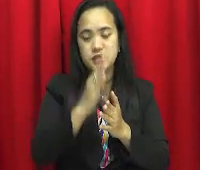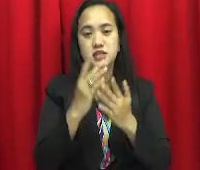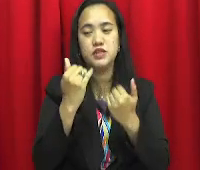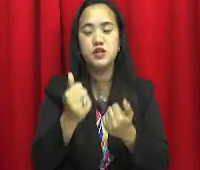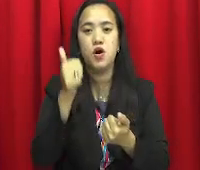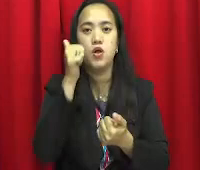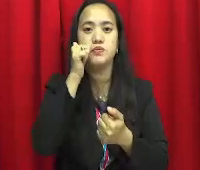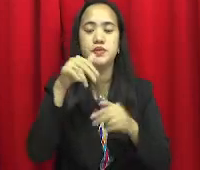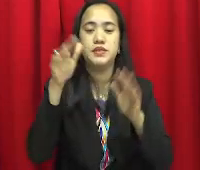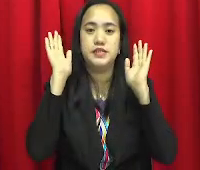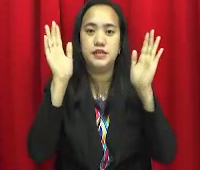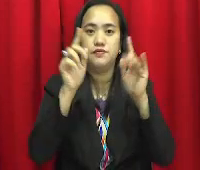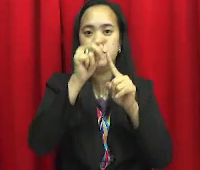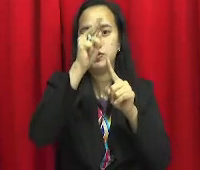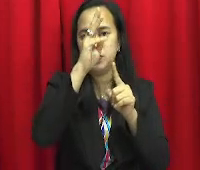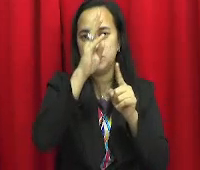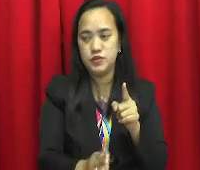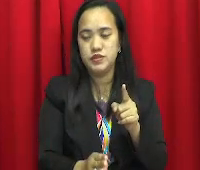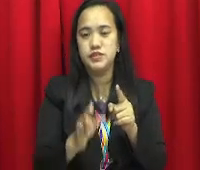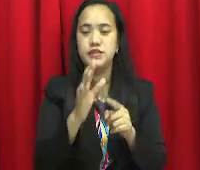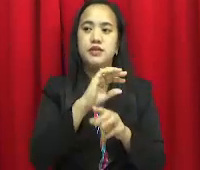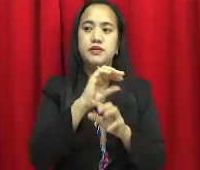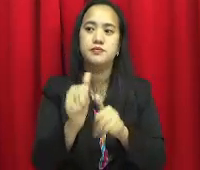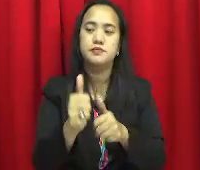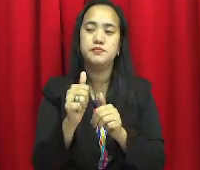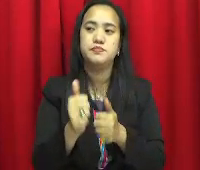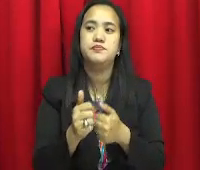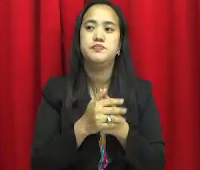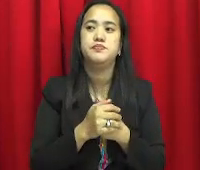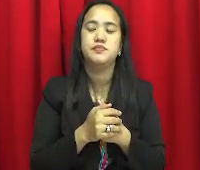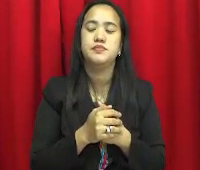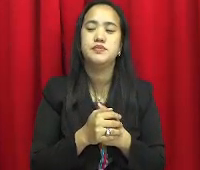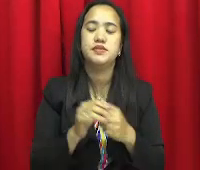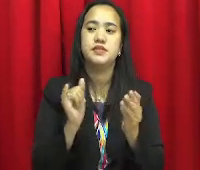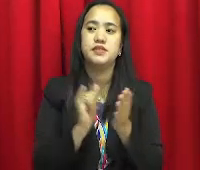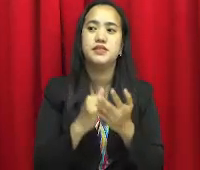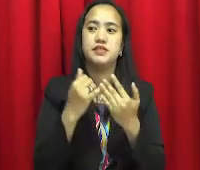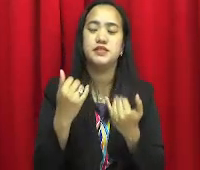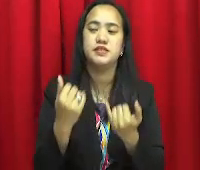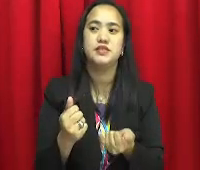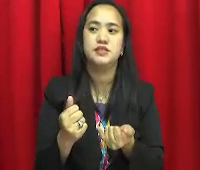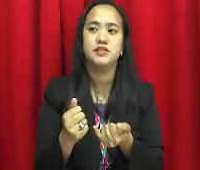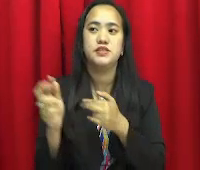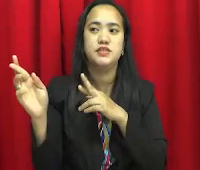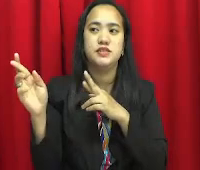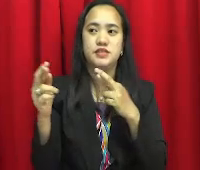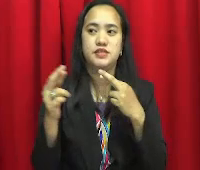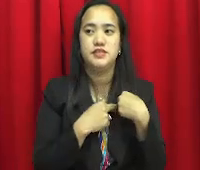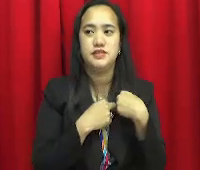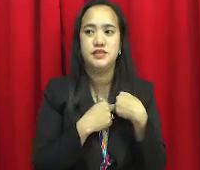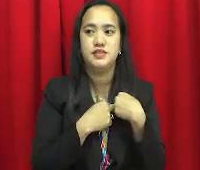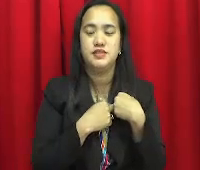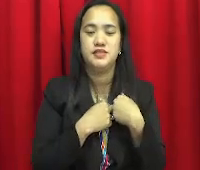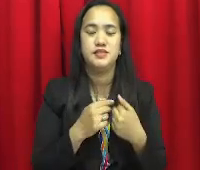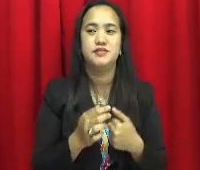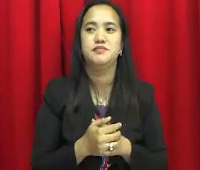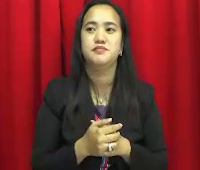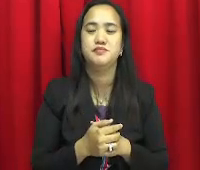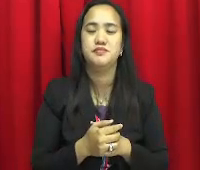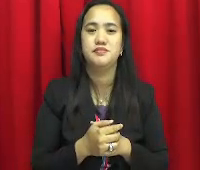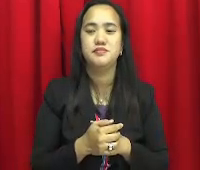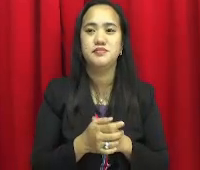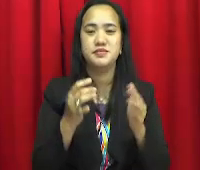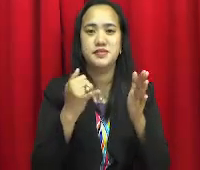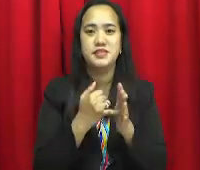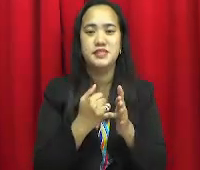dahil sa pagsunod ko sa Panginoon at ngayon naman ay natatanggap ko yung pagpapala ng pagsunod ko sa kanya.